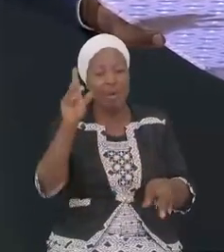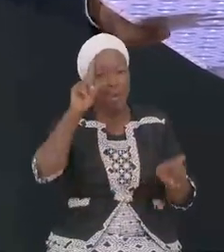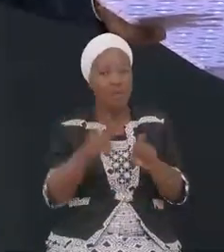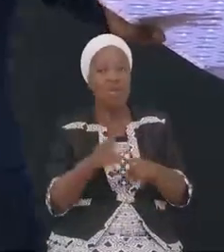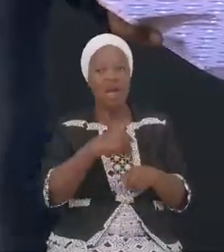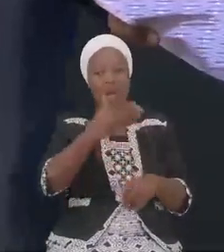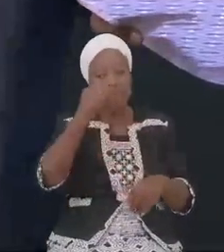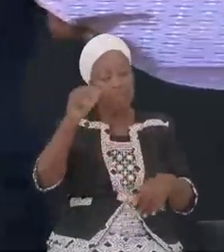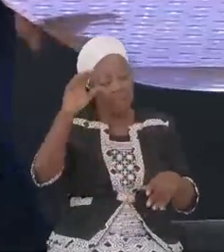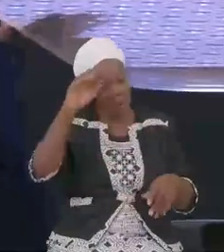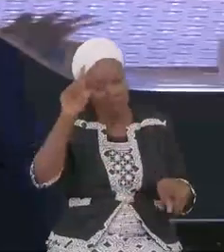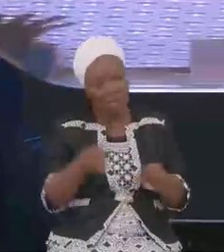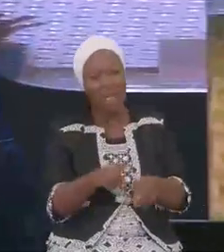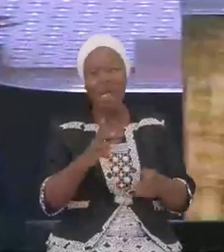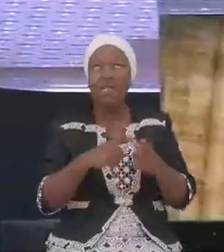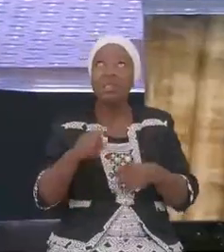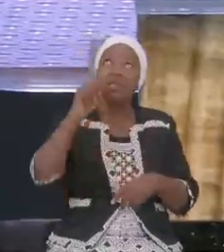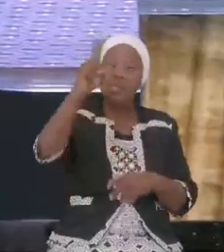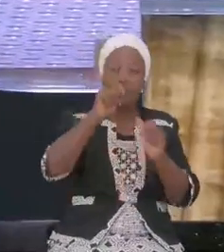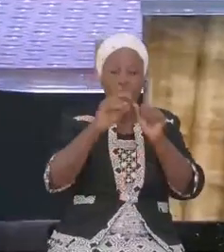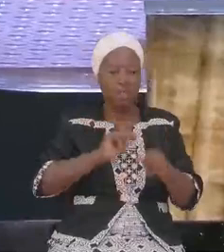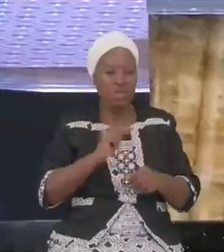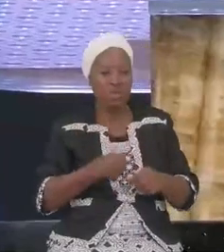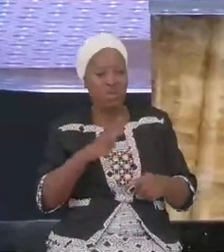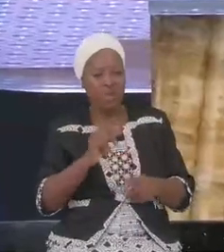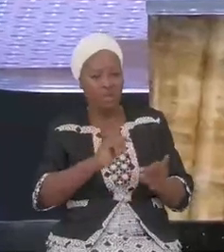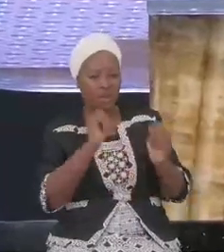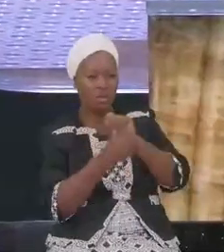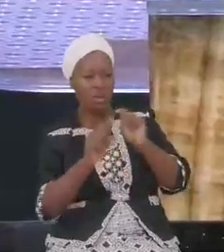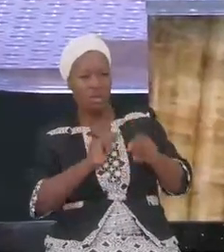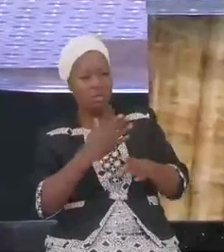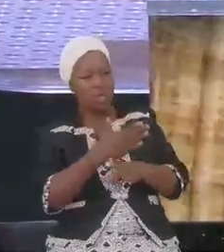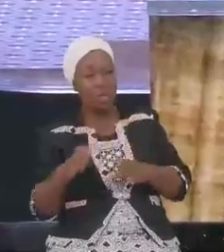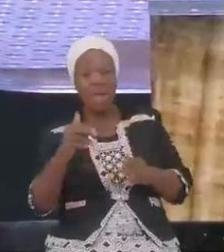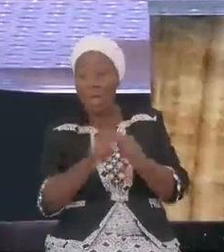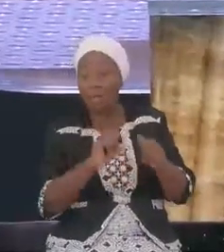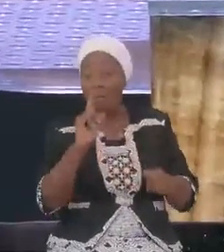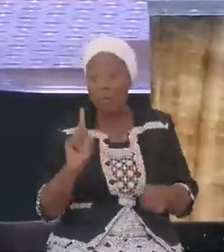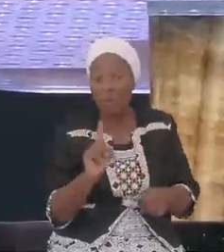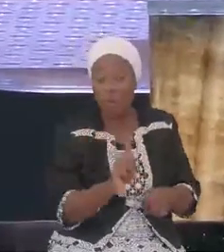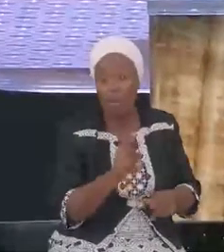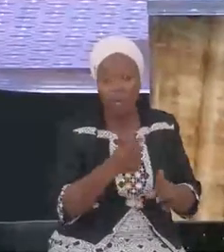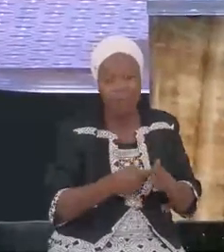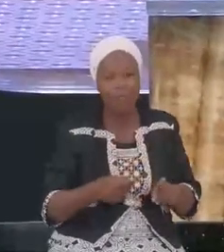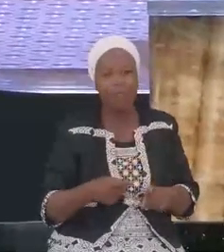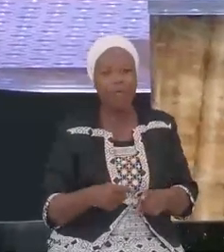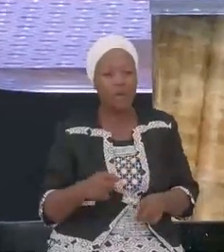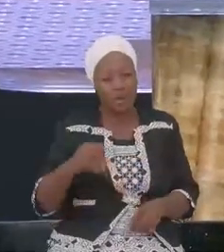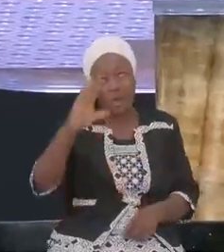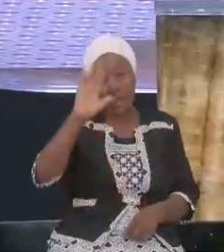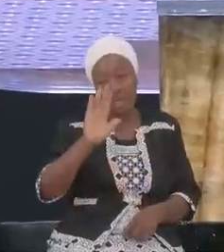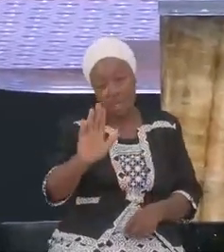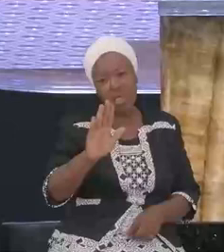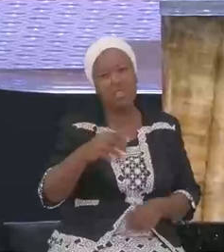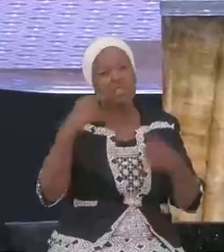meilleure alliance et il nous bénit en détournant chacun